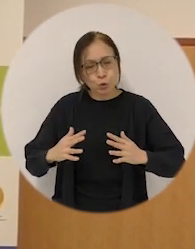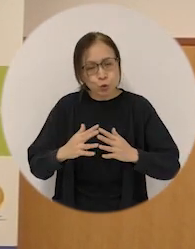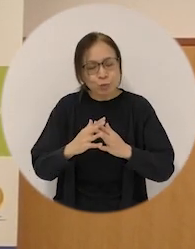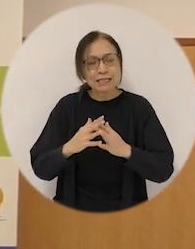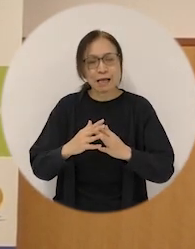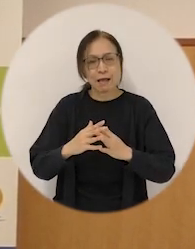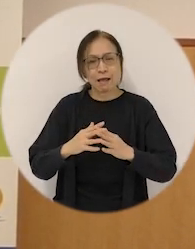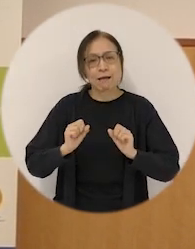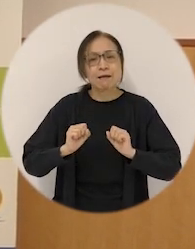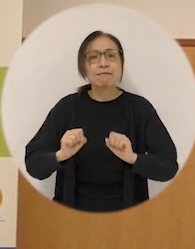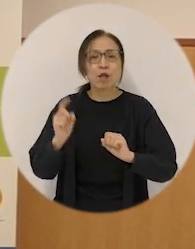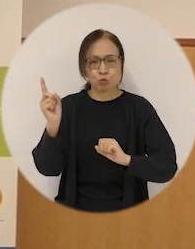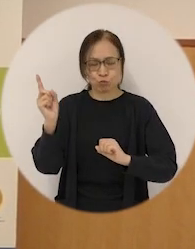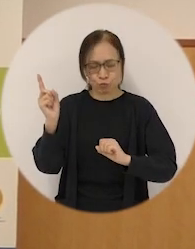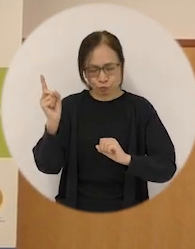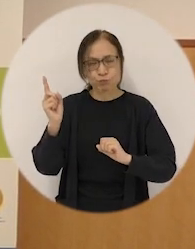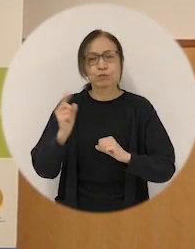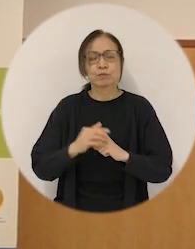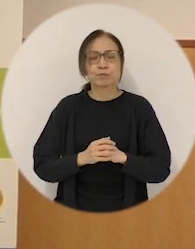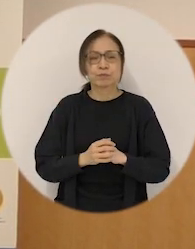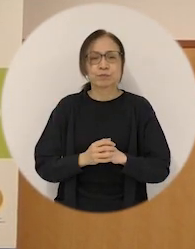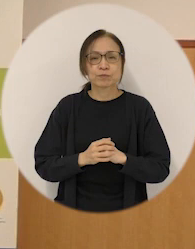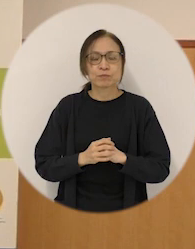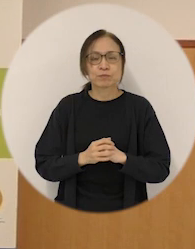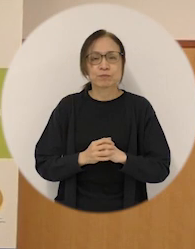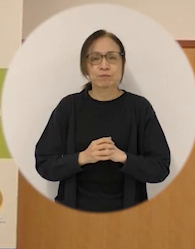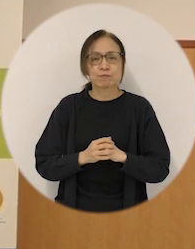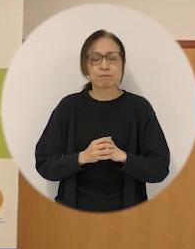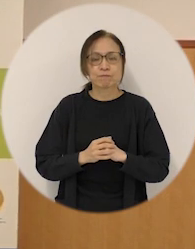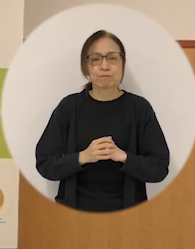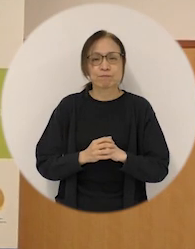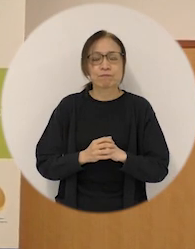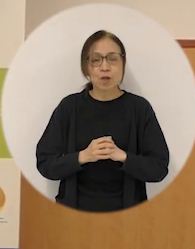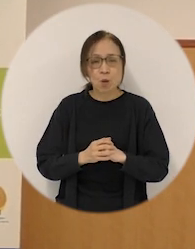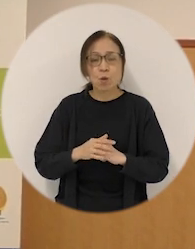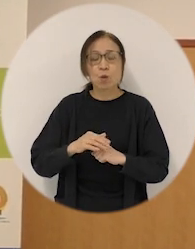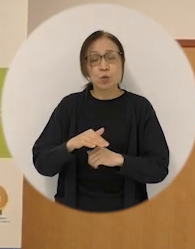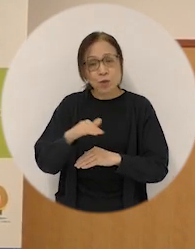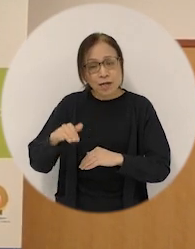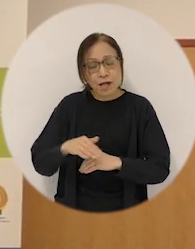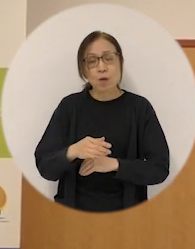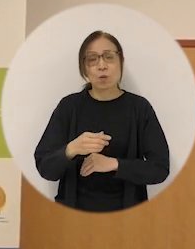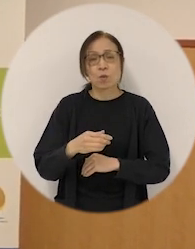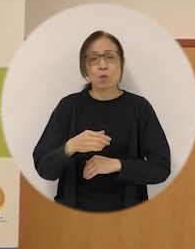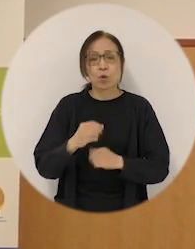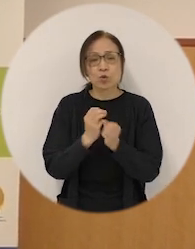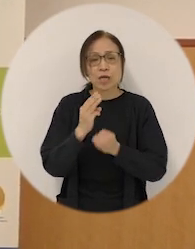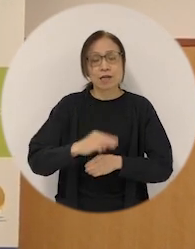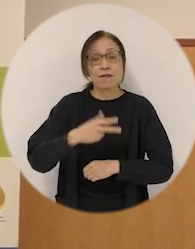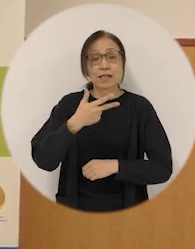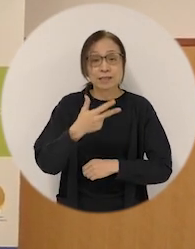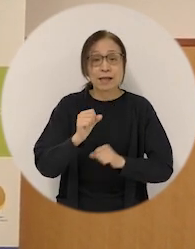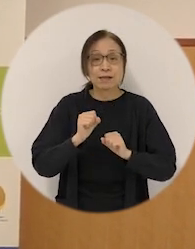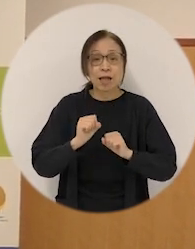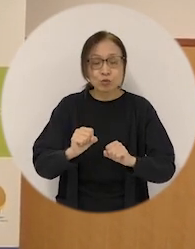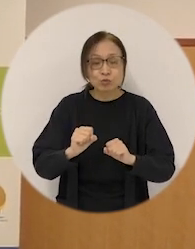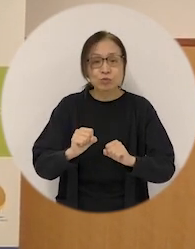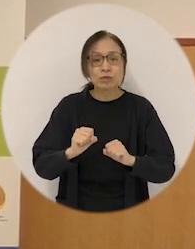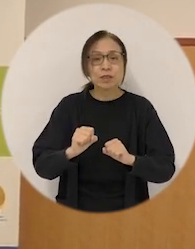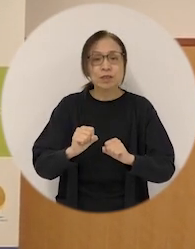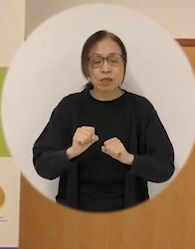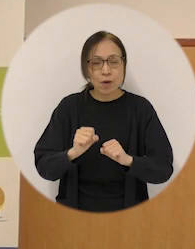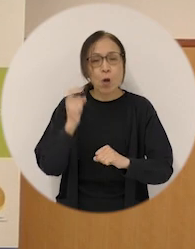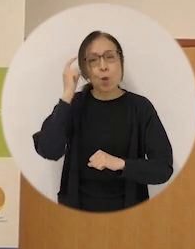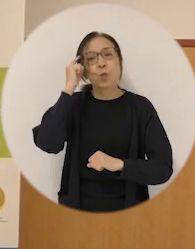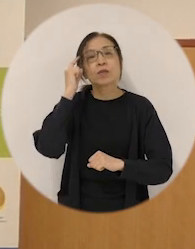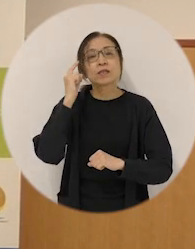ていることもありますので、それらを本市で開催することが一つ考えられるかなというふうには思